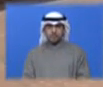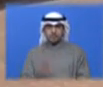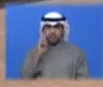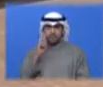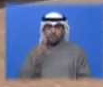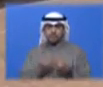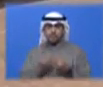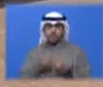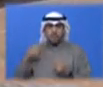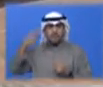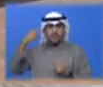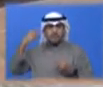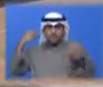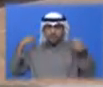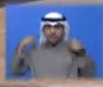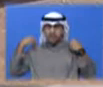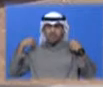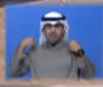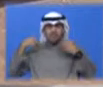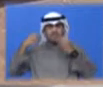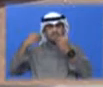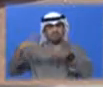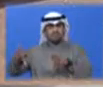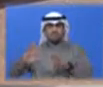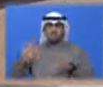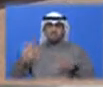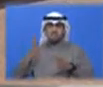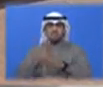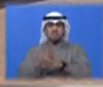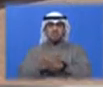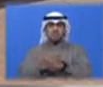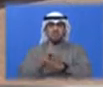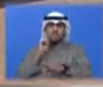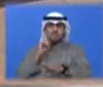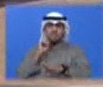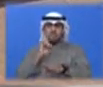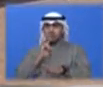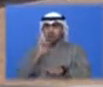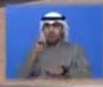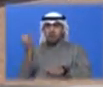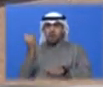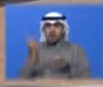الخمول البدني يقف وراء حدوث 6% من الوفيات على مستوى العالم،